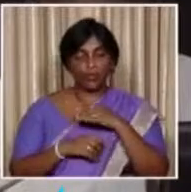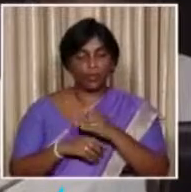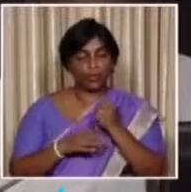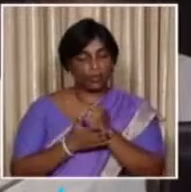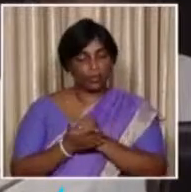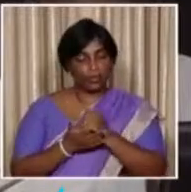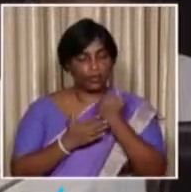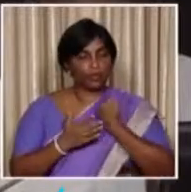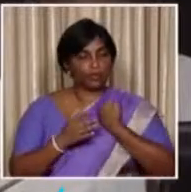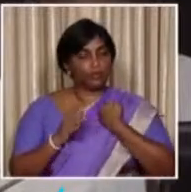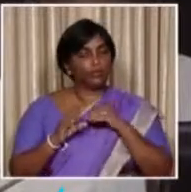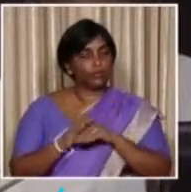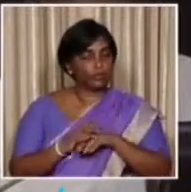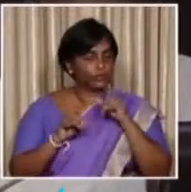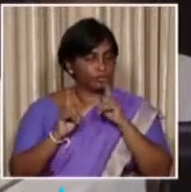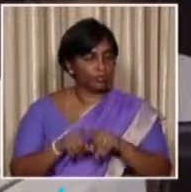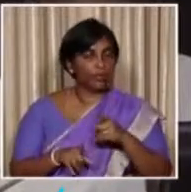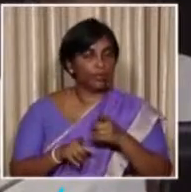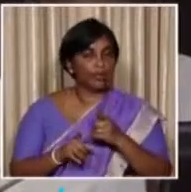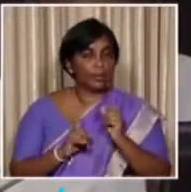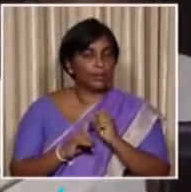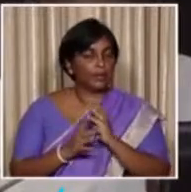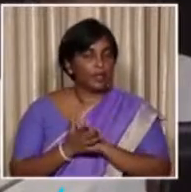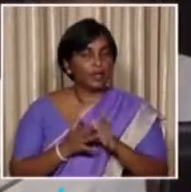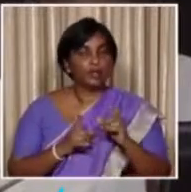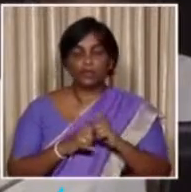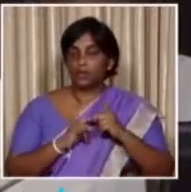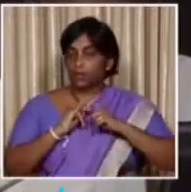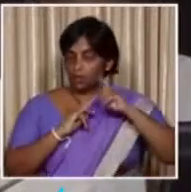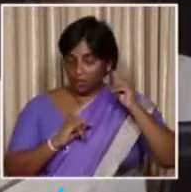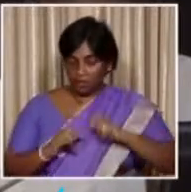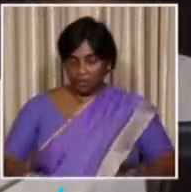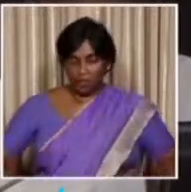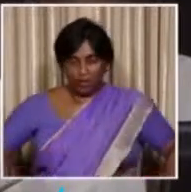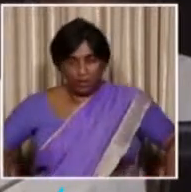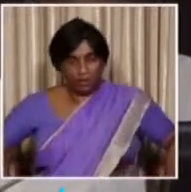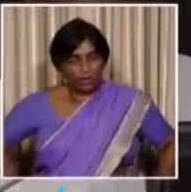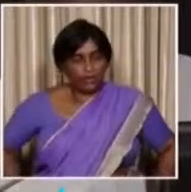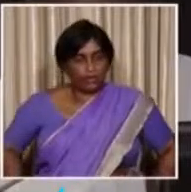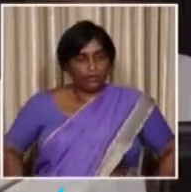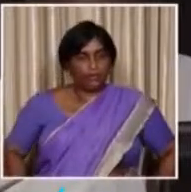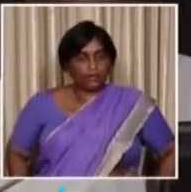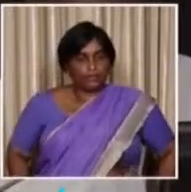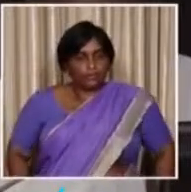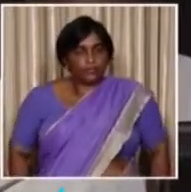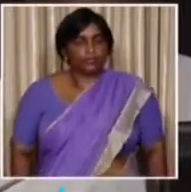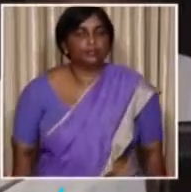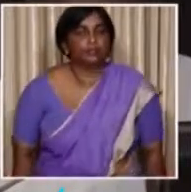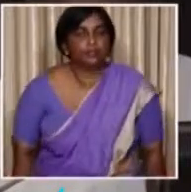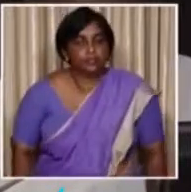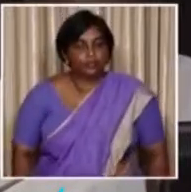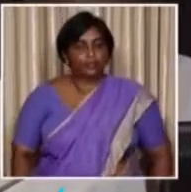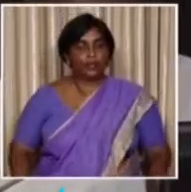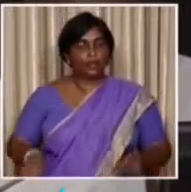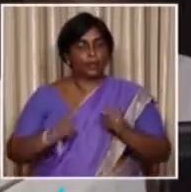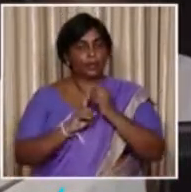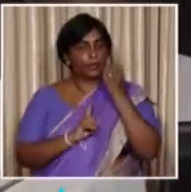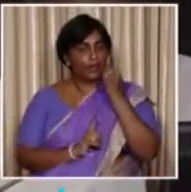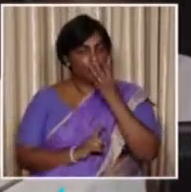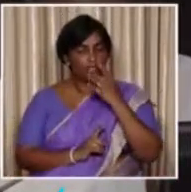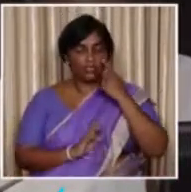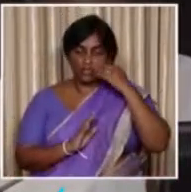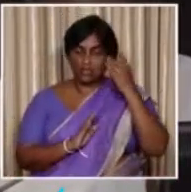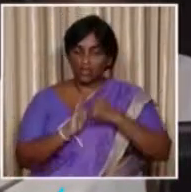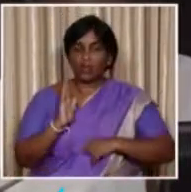සියලු විශේෂඥය. අනිත් එක තියෙනවා පශ්චාත් උපාධි වෛද්‍ය උපාධිය ආතන. දැන් ගියවර අය වේල ලේකනේ කිව්වා පේරාදෙනිය යාපනය